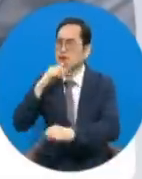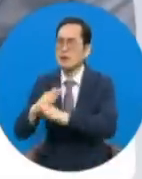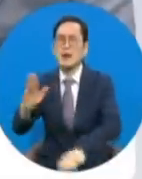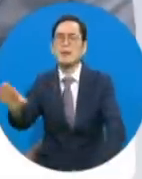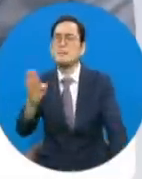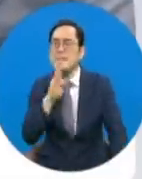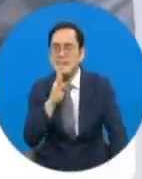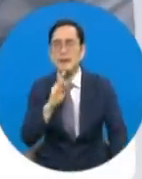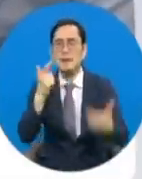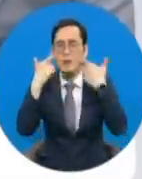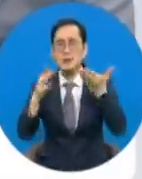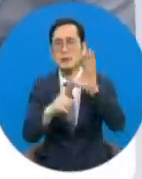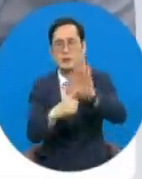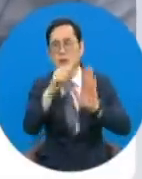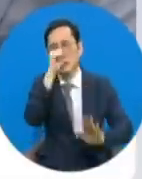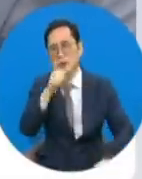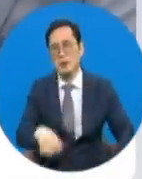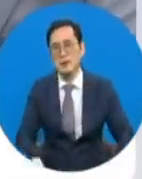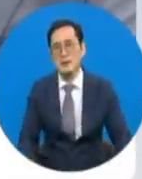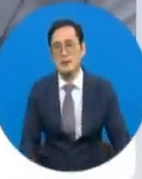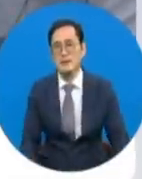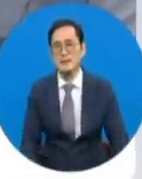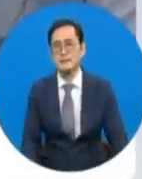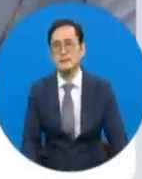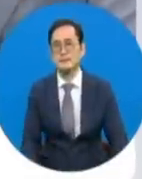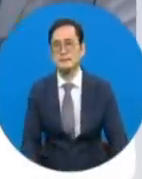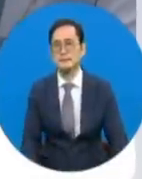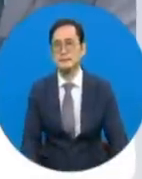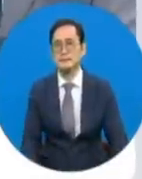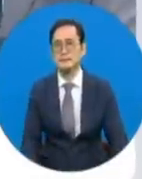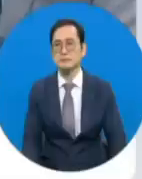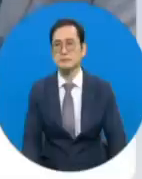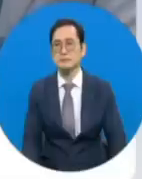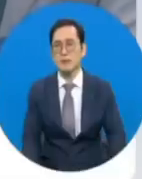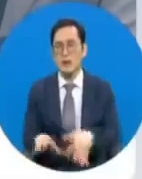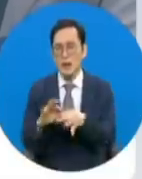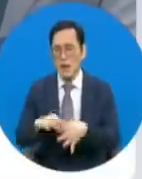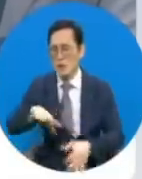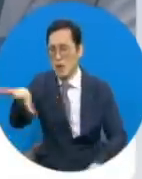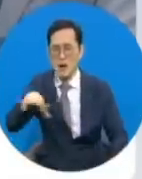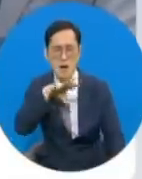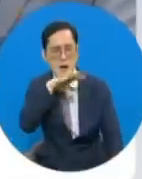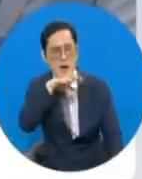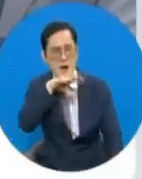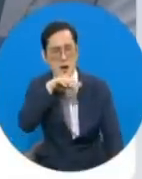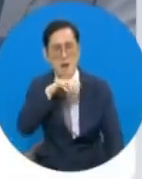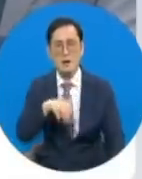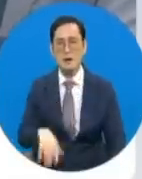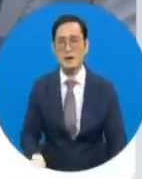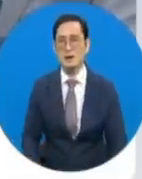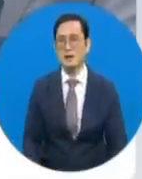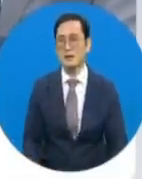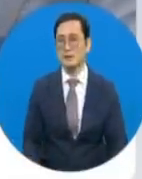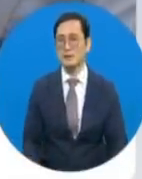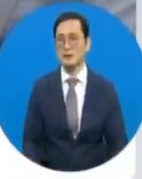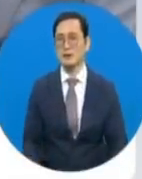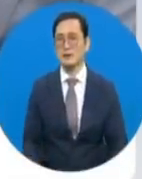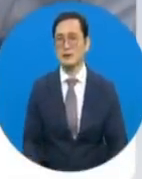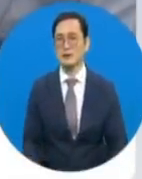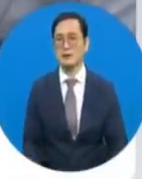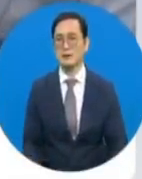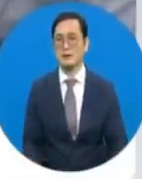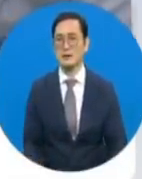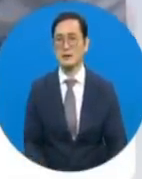시점이라고 보여지거든요. 이제 그런 의미에서 이 이야기가 계속 뭐 당 사과 없이 수용 불가한 이야기를